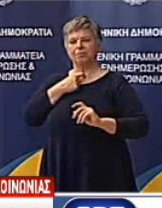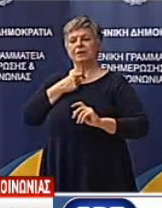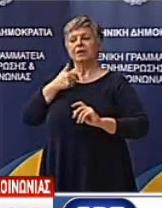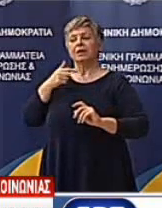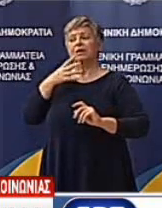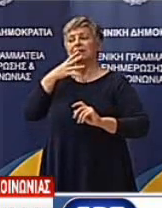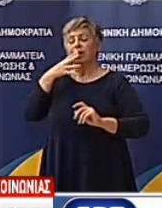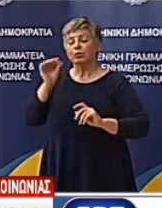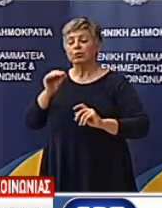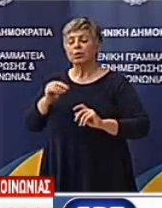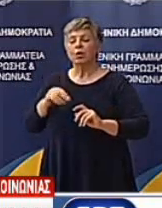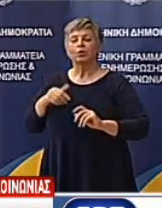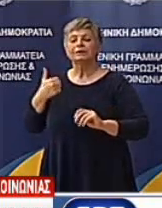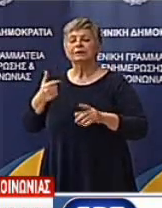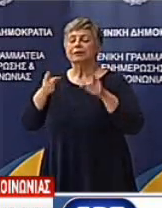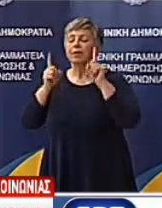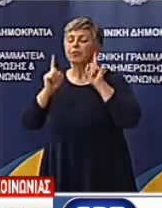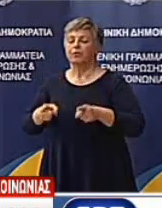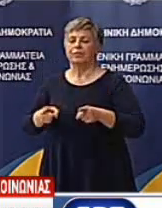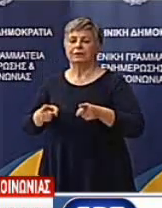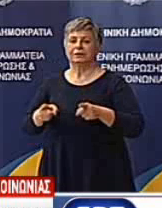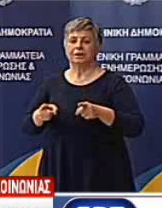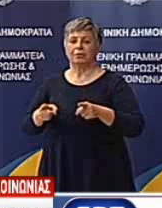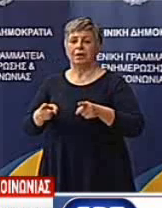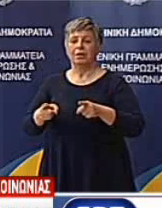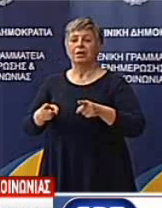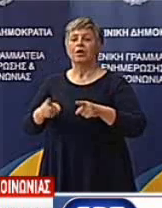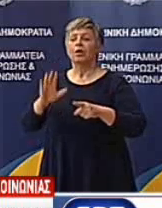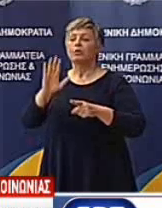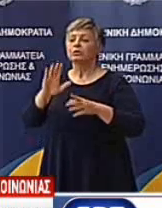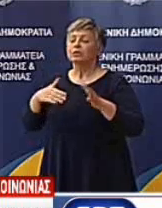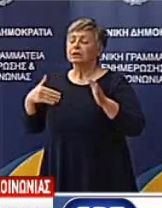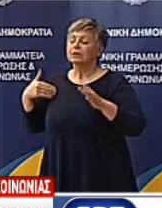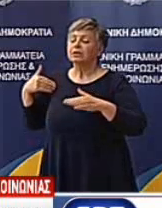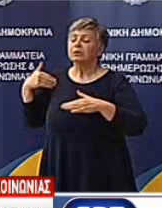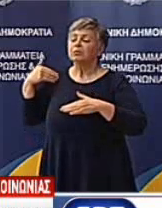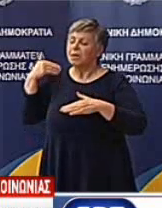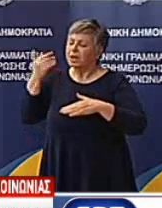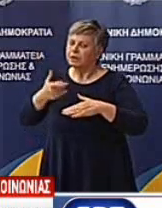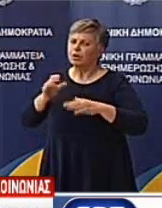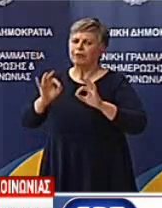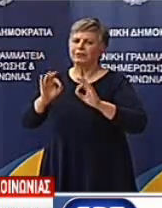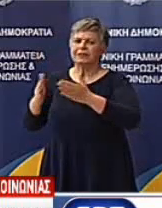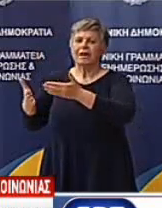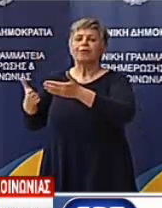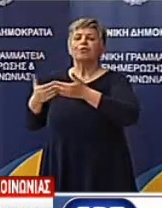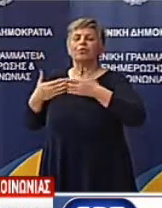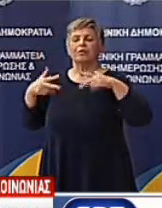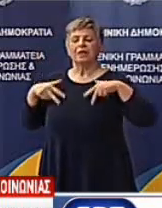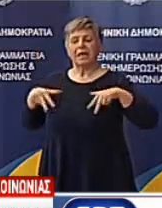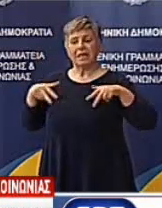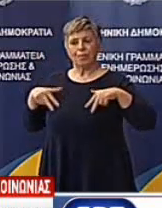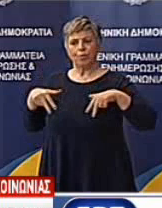να ενισχυθεί η προσπάθεια που και μέχρι τώρα όμως είχε συμβάλει του Υπουργείου Εθνικής Άμυνας, προκειμένου γρήγορα